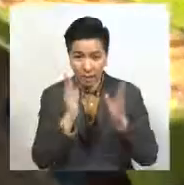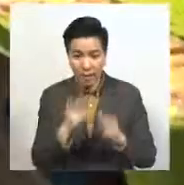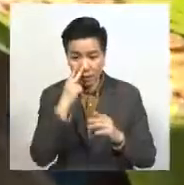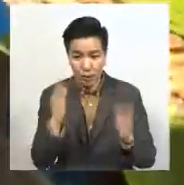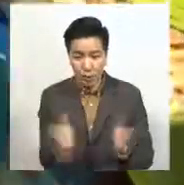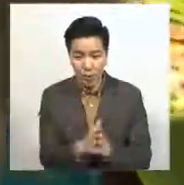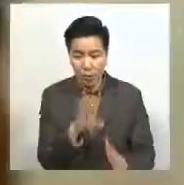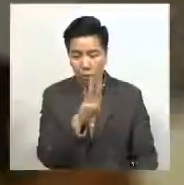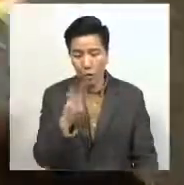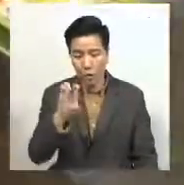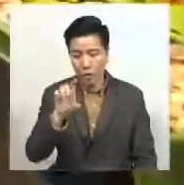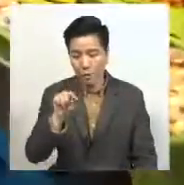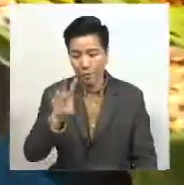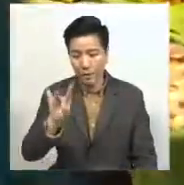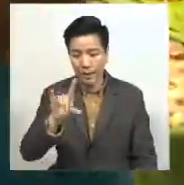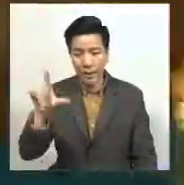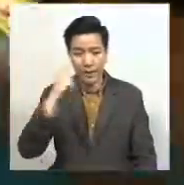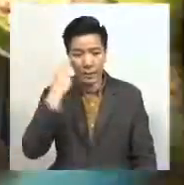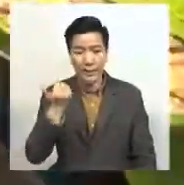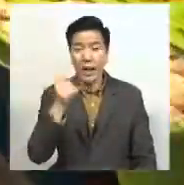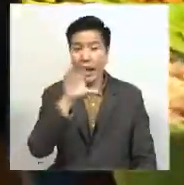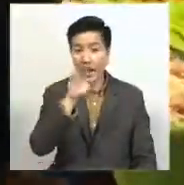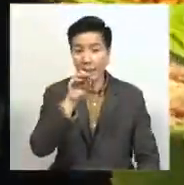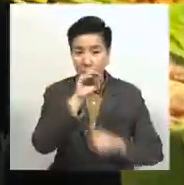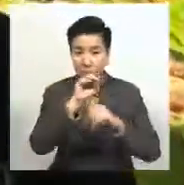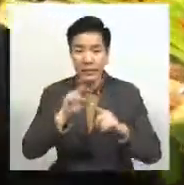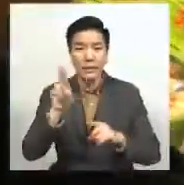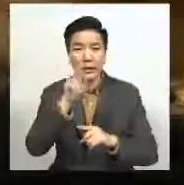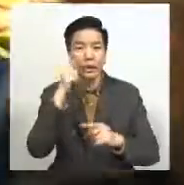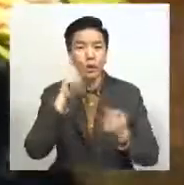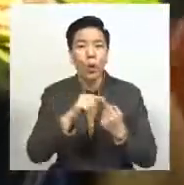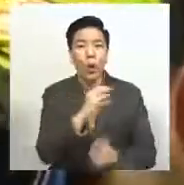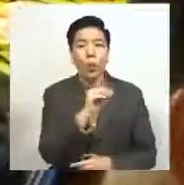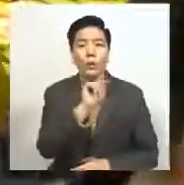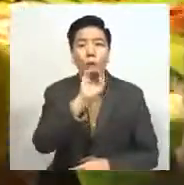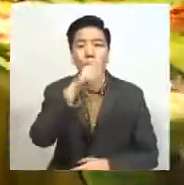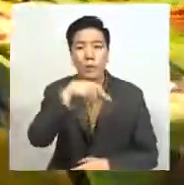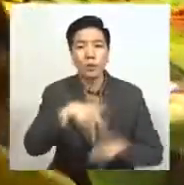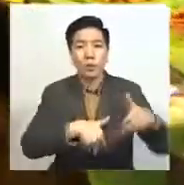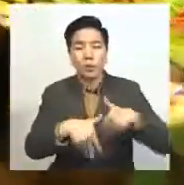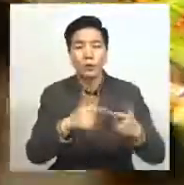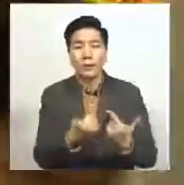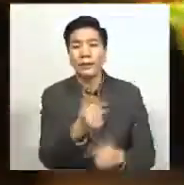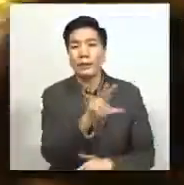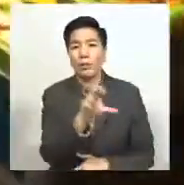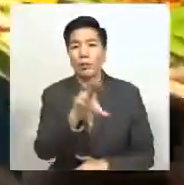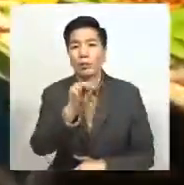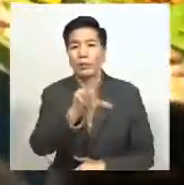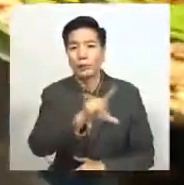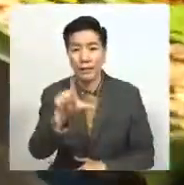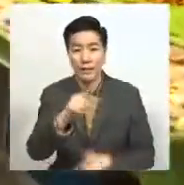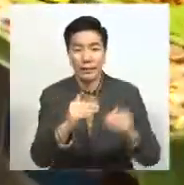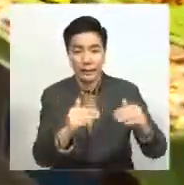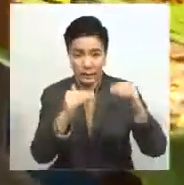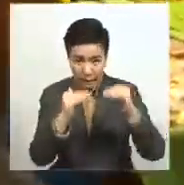รวม628ล้านบาทส่วนใหญ่กว่าร้อยละ50เนี่ยใช้ในร้านโอท็อปวิสาหกิจชุมชนเนี่ยประมาณ330ล้าน